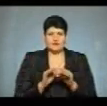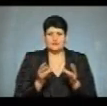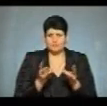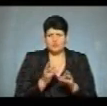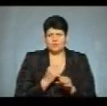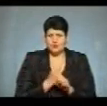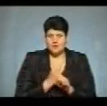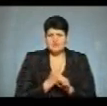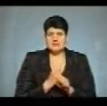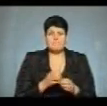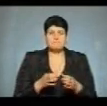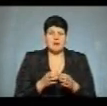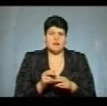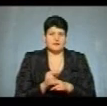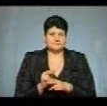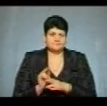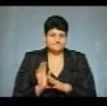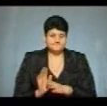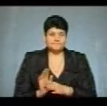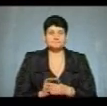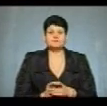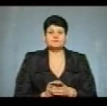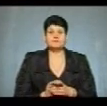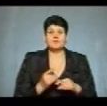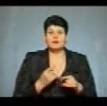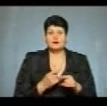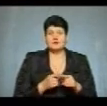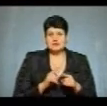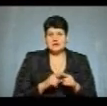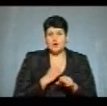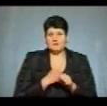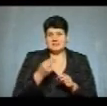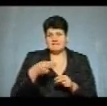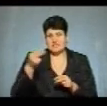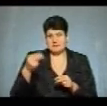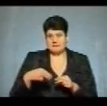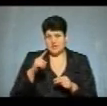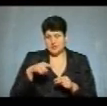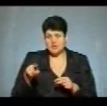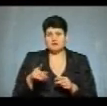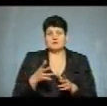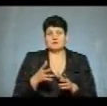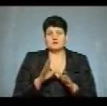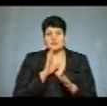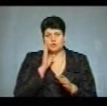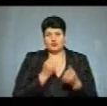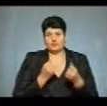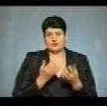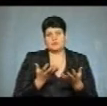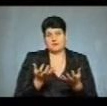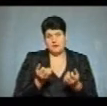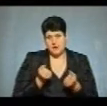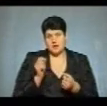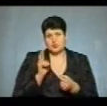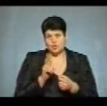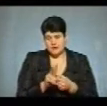робиться бригадою. Про це робиться відмітка. Рано водій приймає тролейбус, оглядає його і розписується, що